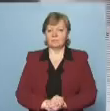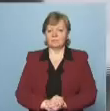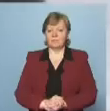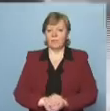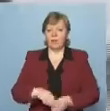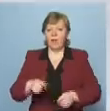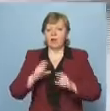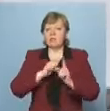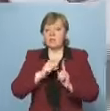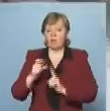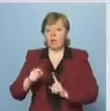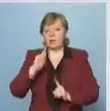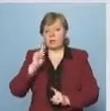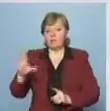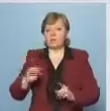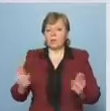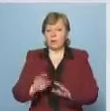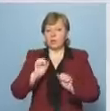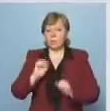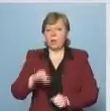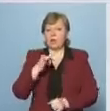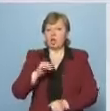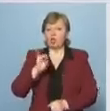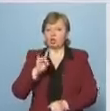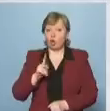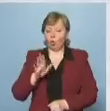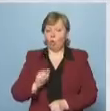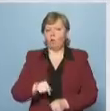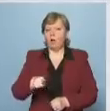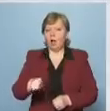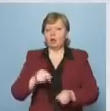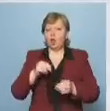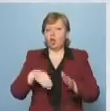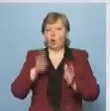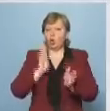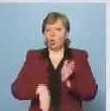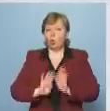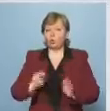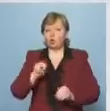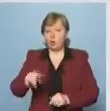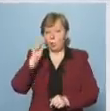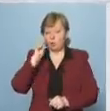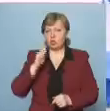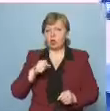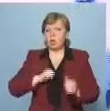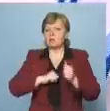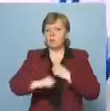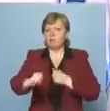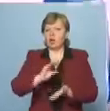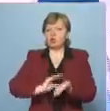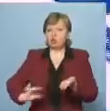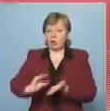Опровергнуть слова известной песни может Ирина Чиркова. На коньках она стоит уже 7 лет и не хуже, чем мальчишки, забивает шайбу в ворота. Жизнь